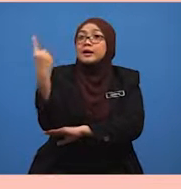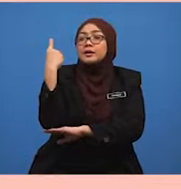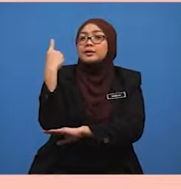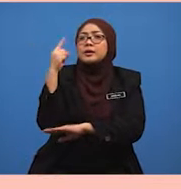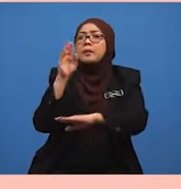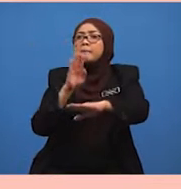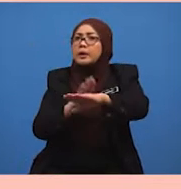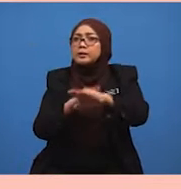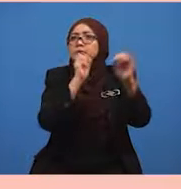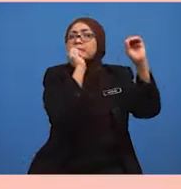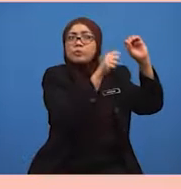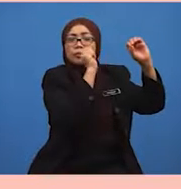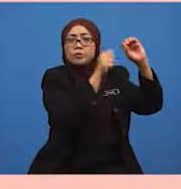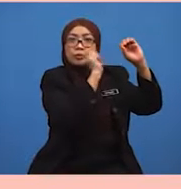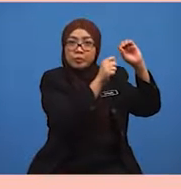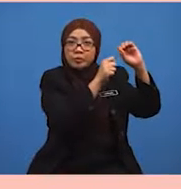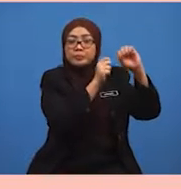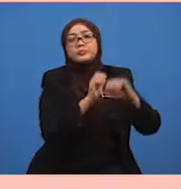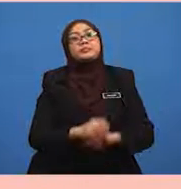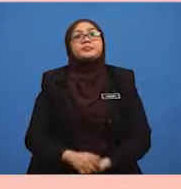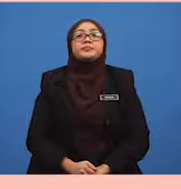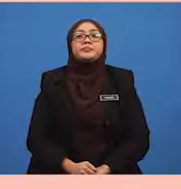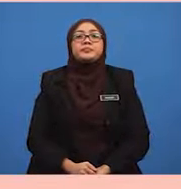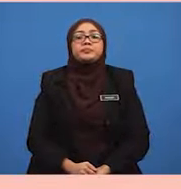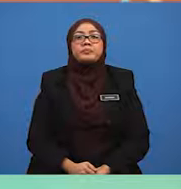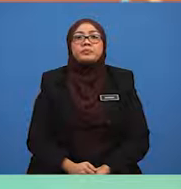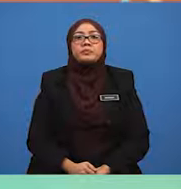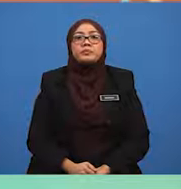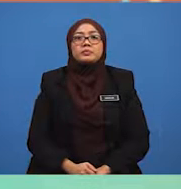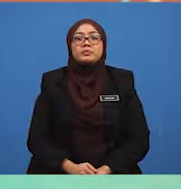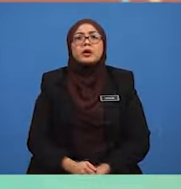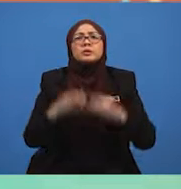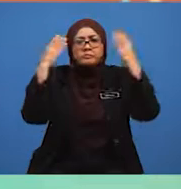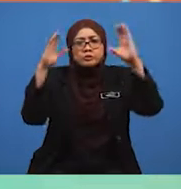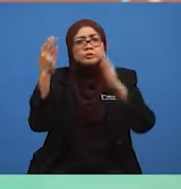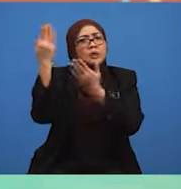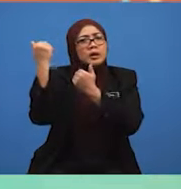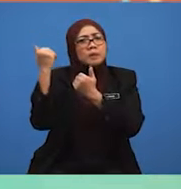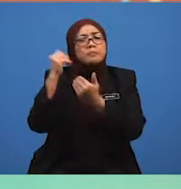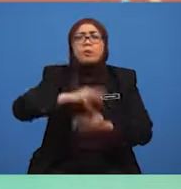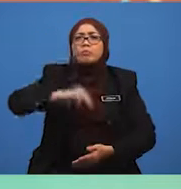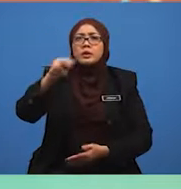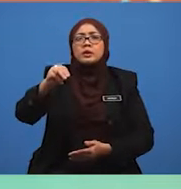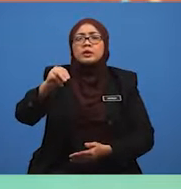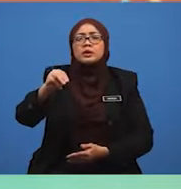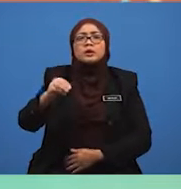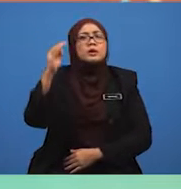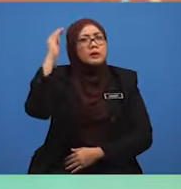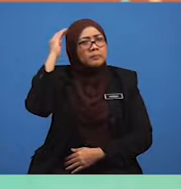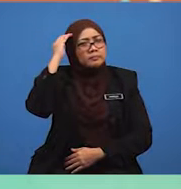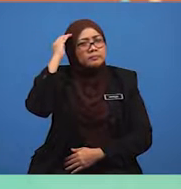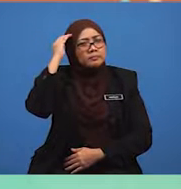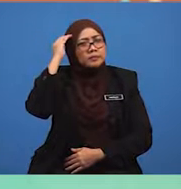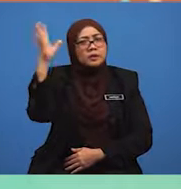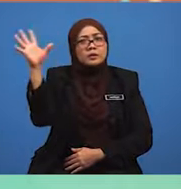gunting? Sambil saya memberikan penerangan, saya harap murid-murid boleh mengambil masa ini